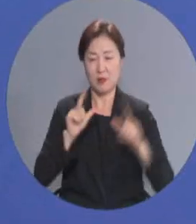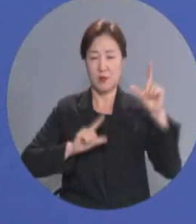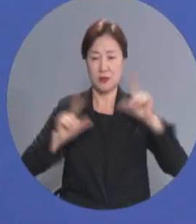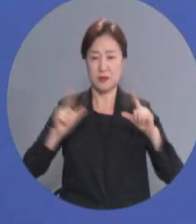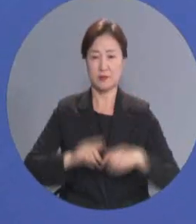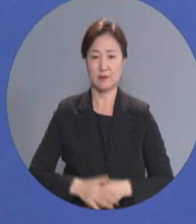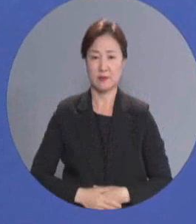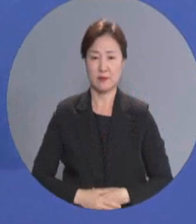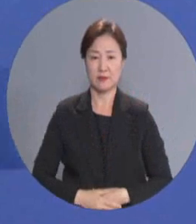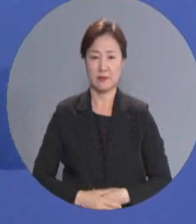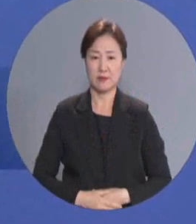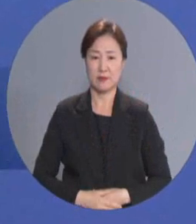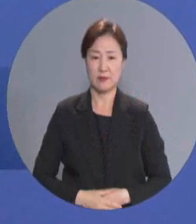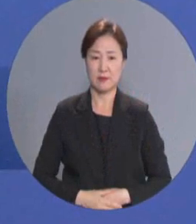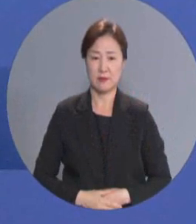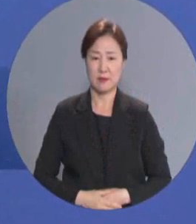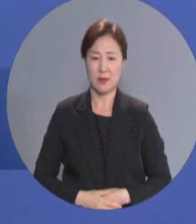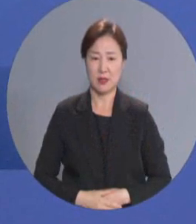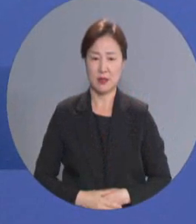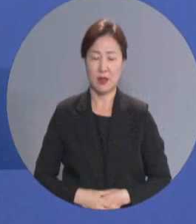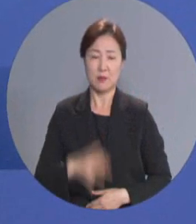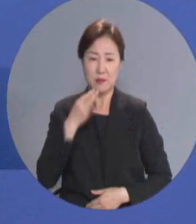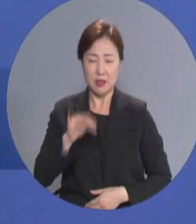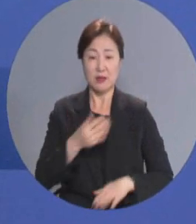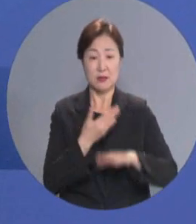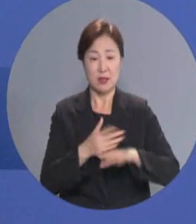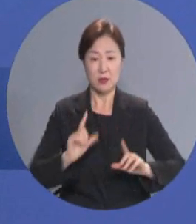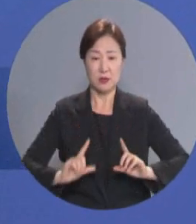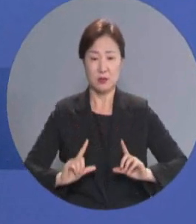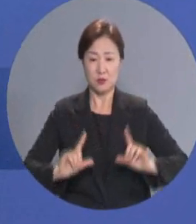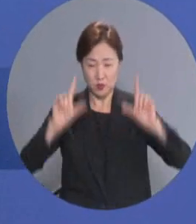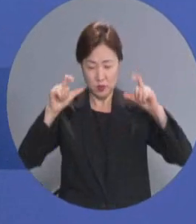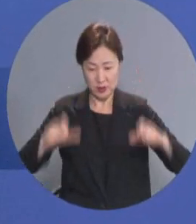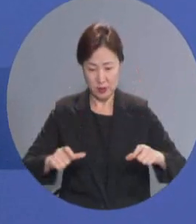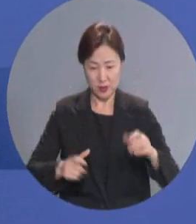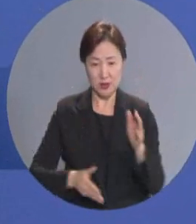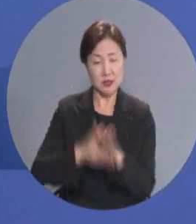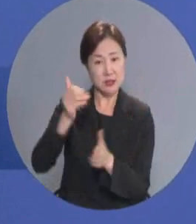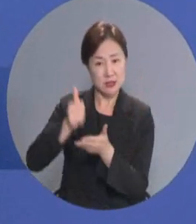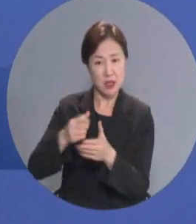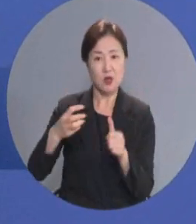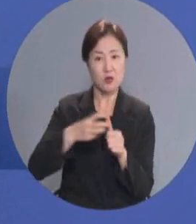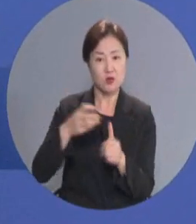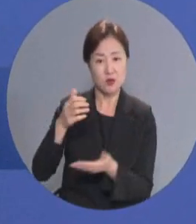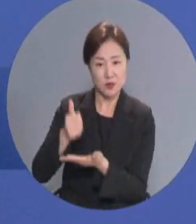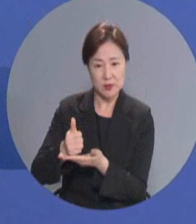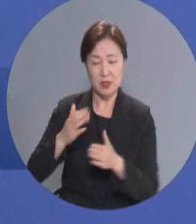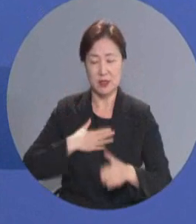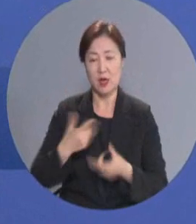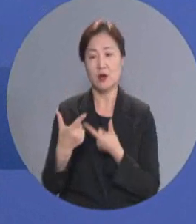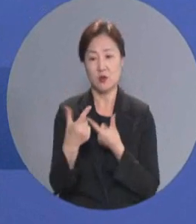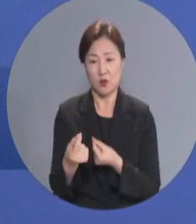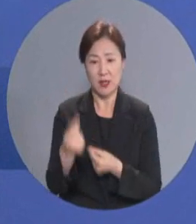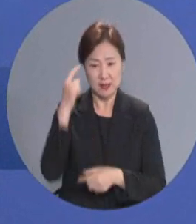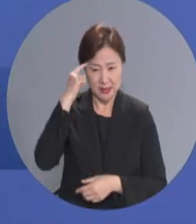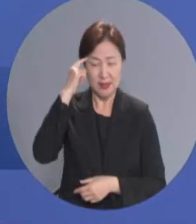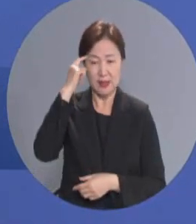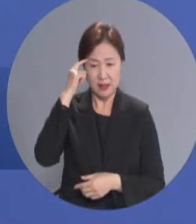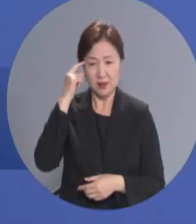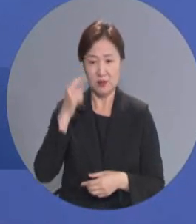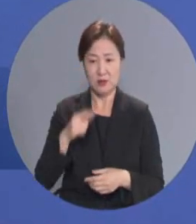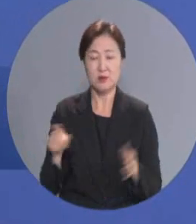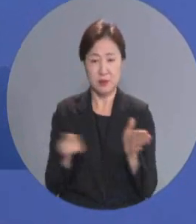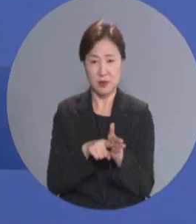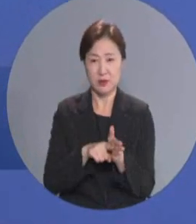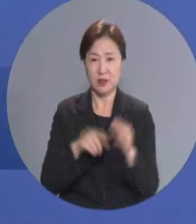당연히 다른 동북권 시장 군수님들도 저와 똑같은 생각을 가지고 계실